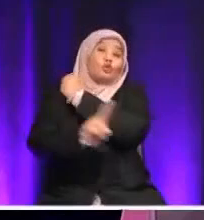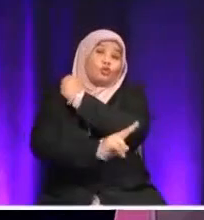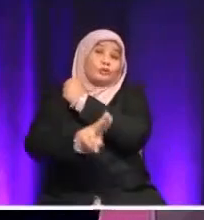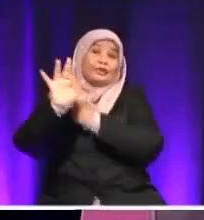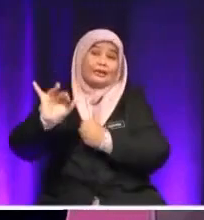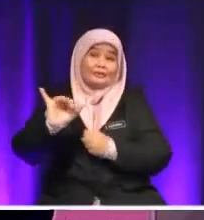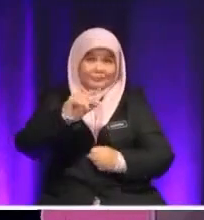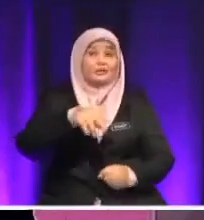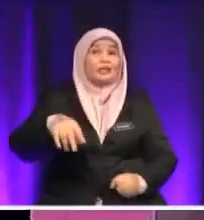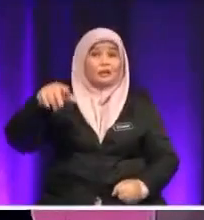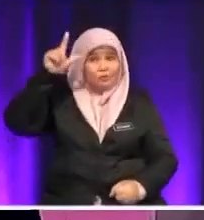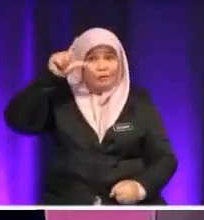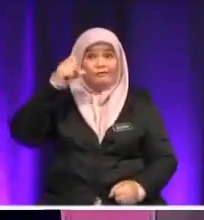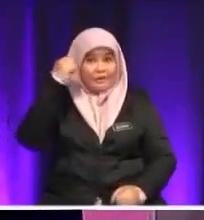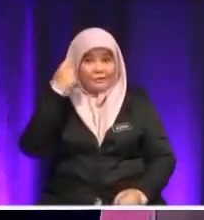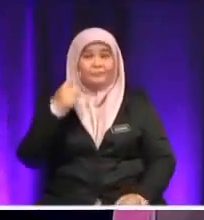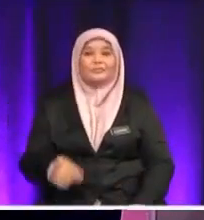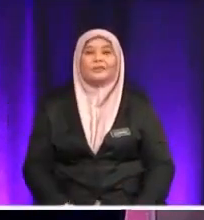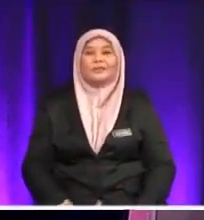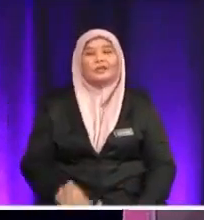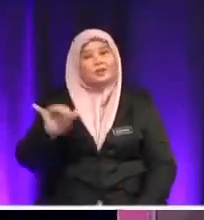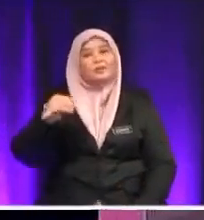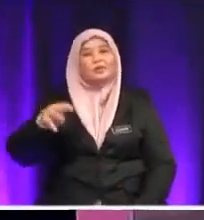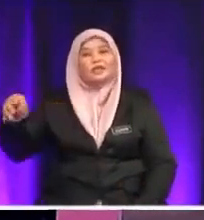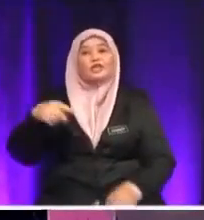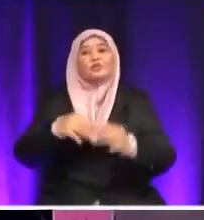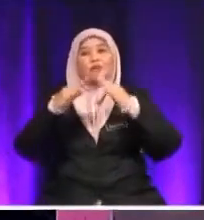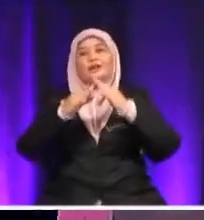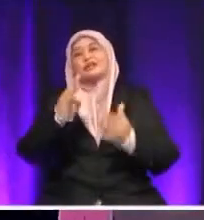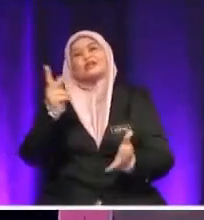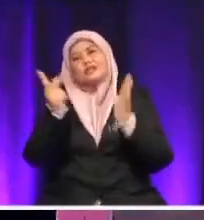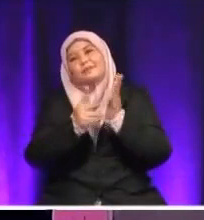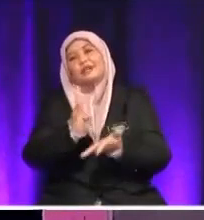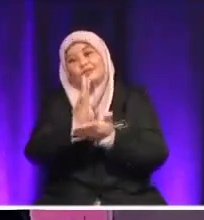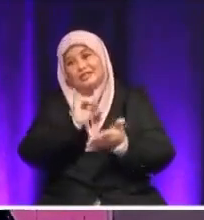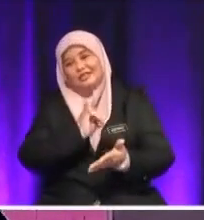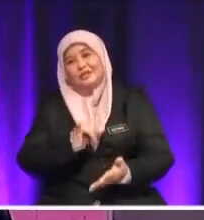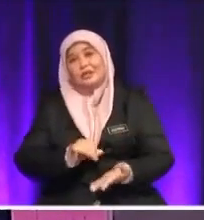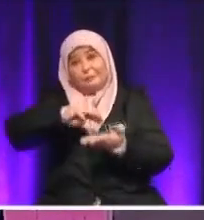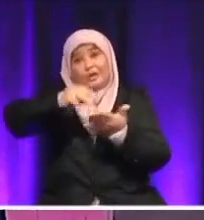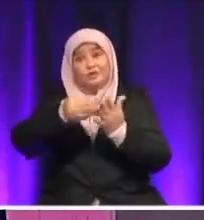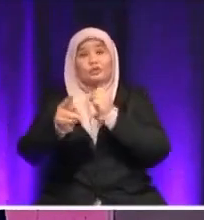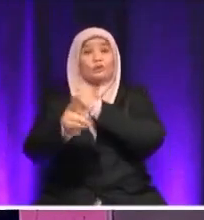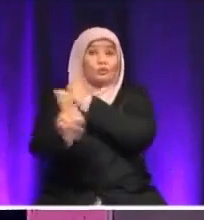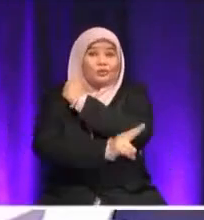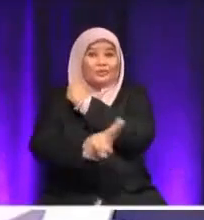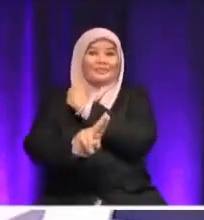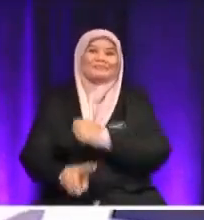ustaz. Boleh ustaz. Jadi kepada murid-murid di rumah kena bantu saya juga, okey? Baik, jom kita lihat maksud hudud. Tolong bantu